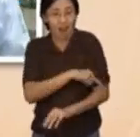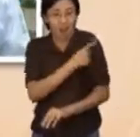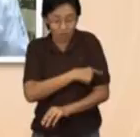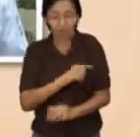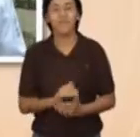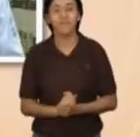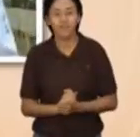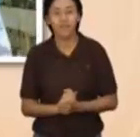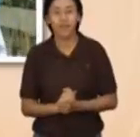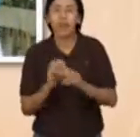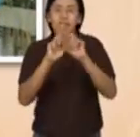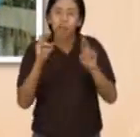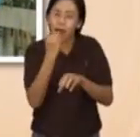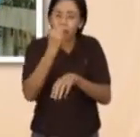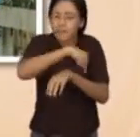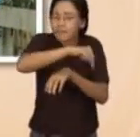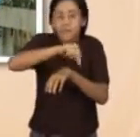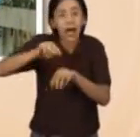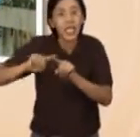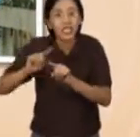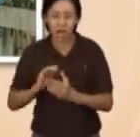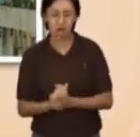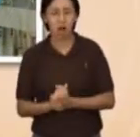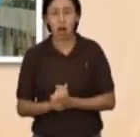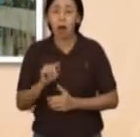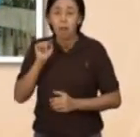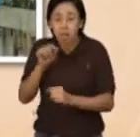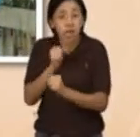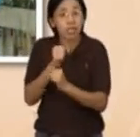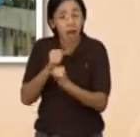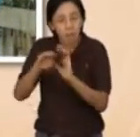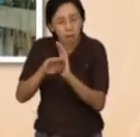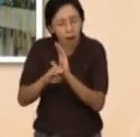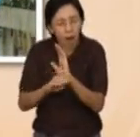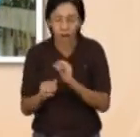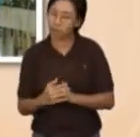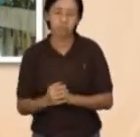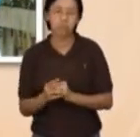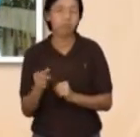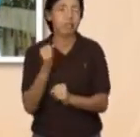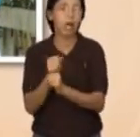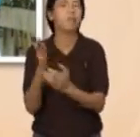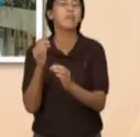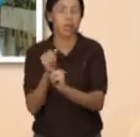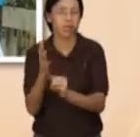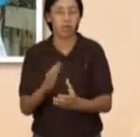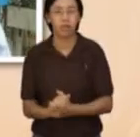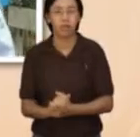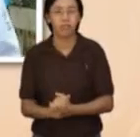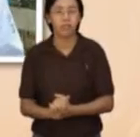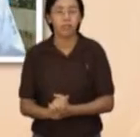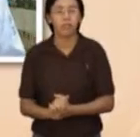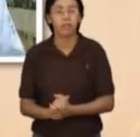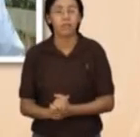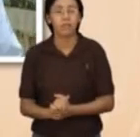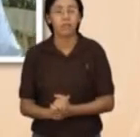ามร้านอาหารทั่วไปเนี่ยเราไปสั่งแกงจืดลูกลอกโดยที่ไม่ดูเมนูเนี่ยจะได้รับคำปฏิเสธอย่างเดียวเลยนะครับ ว่าไม่มี เลย